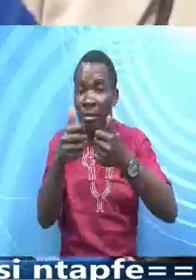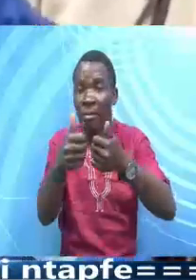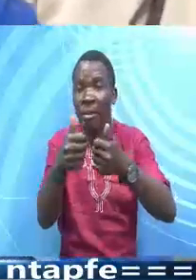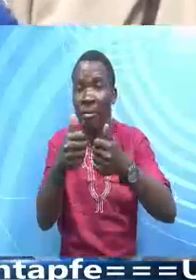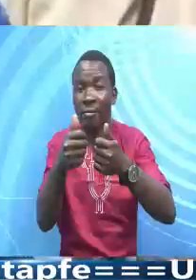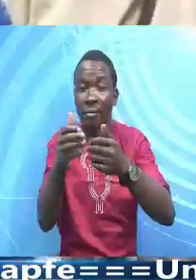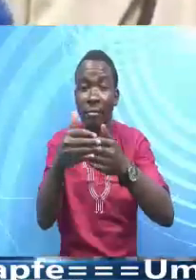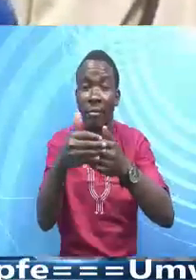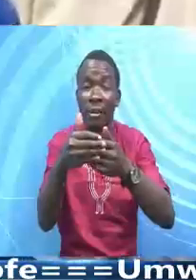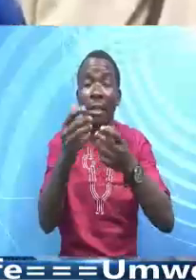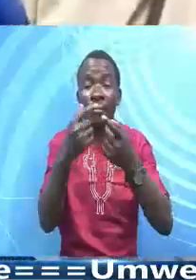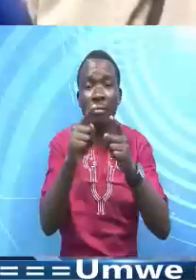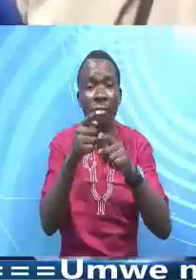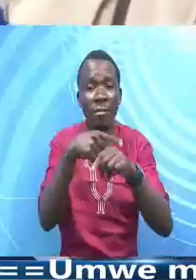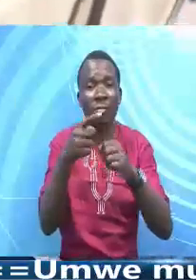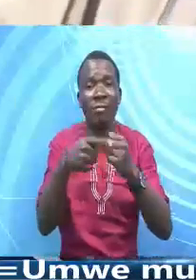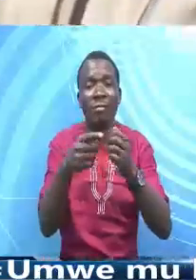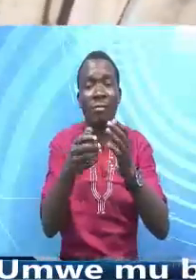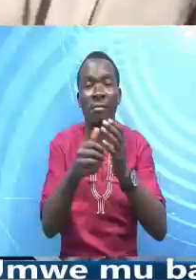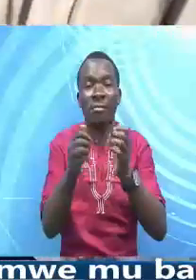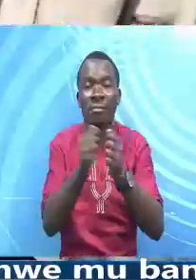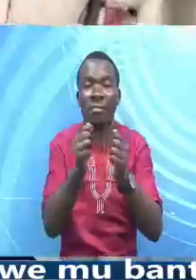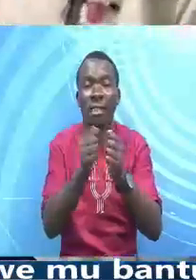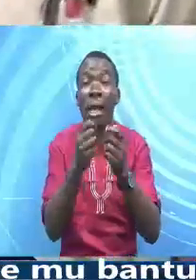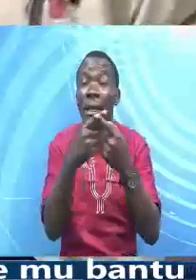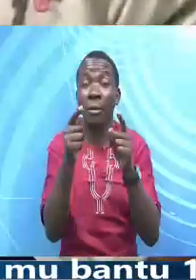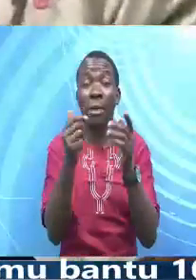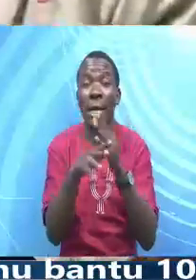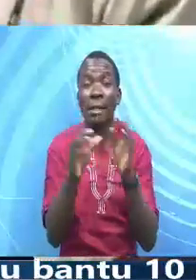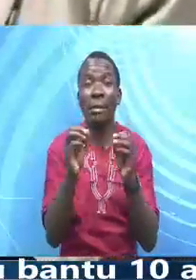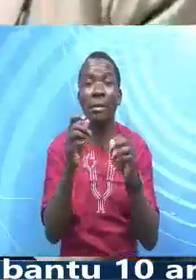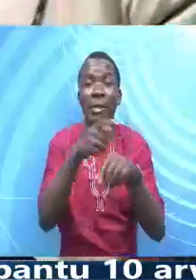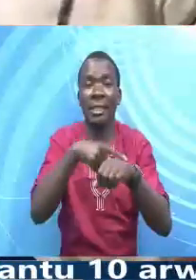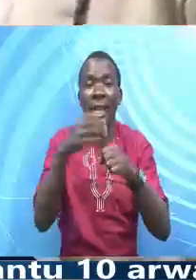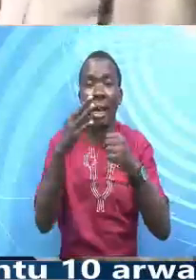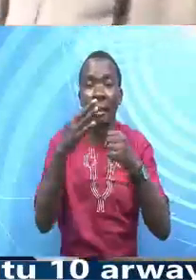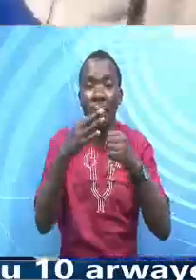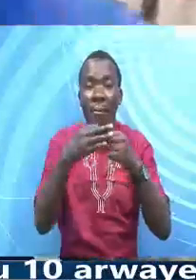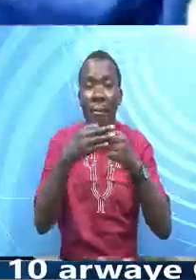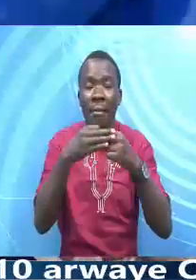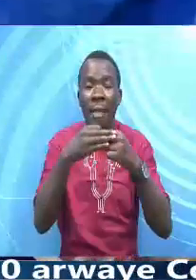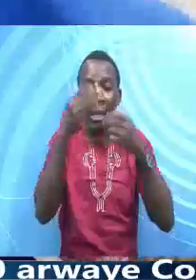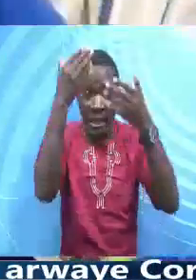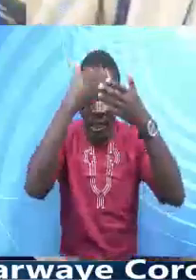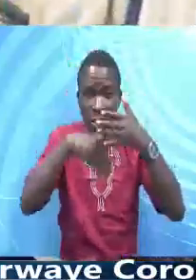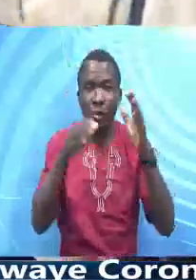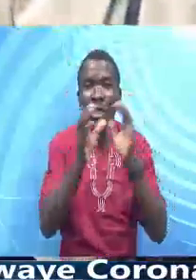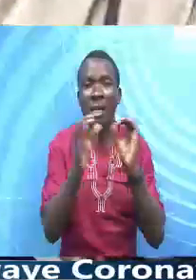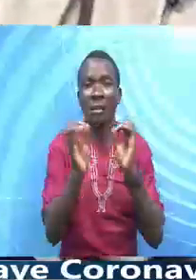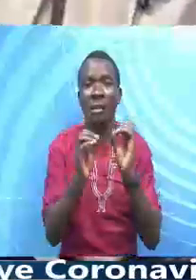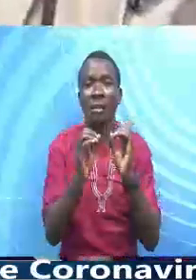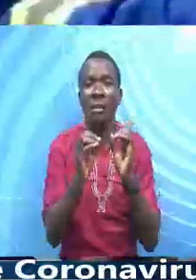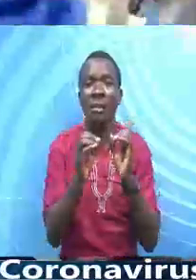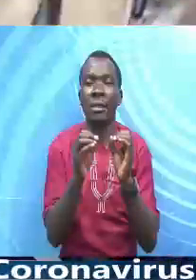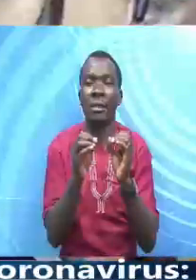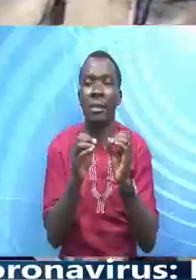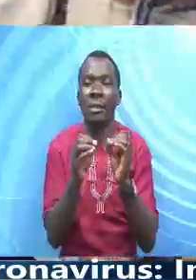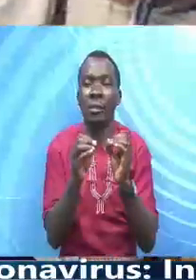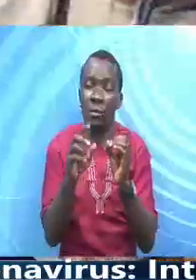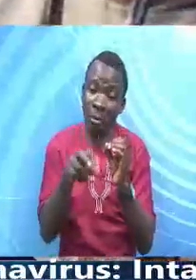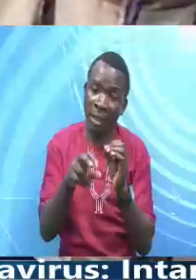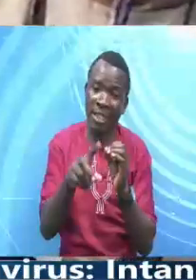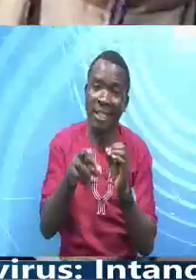usiende ulala ku stadi. Hakuna shida kabisa saa 2. Tunapenda malaki tu hata watufungulia hata kidogo. Tuko tunaenda